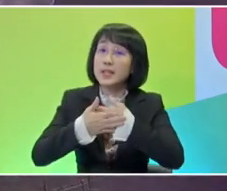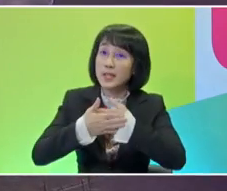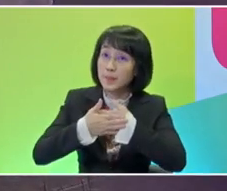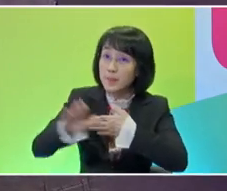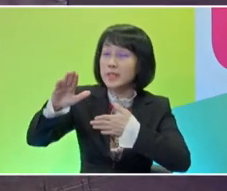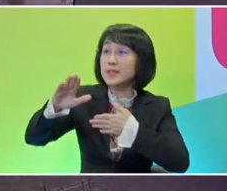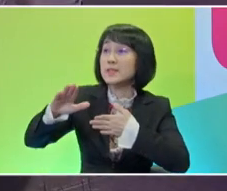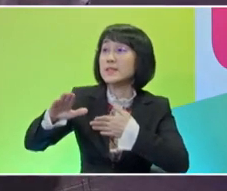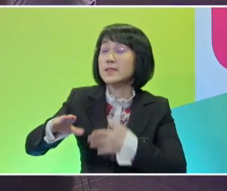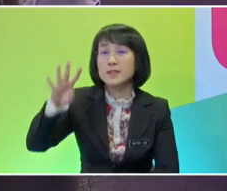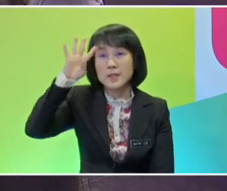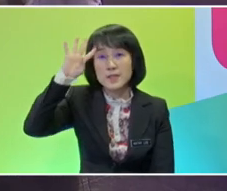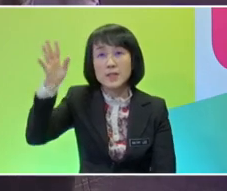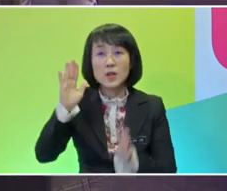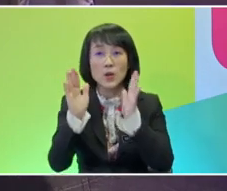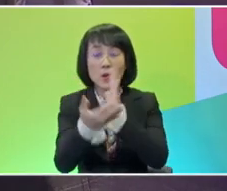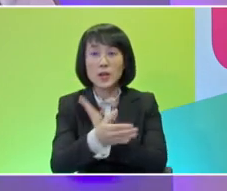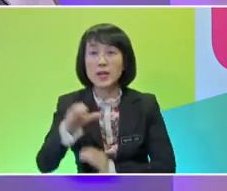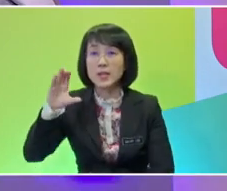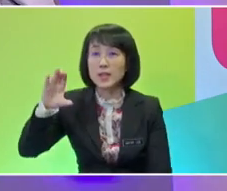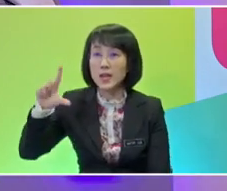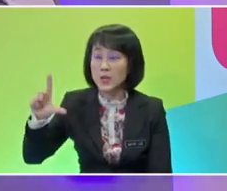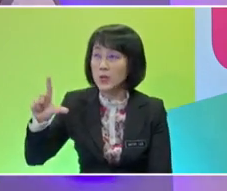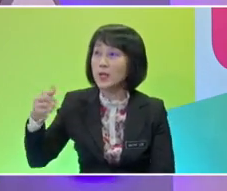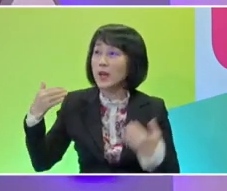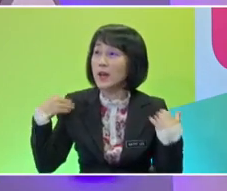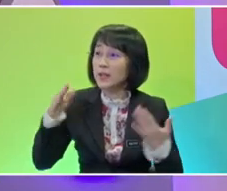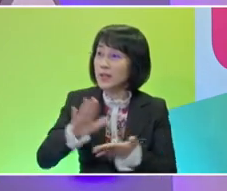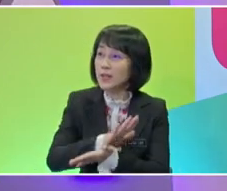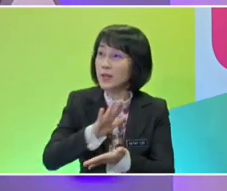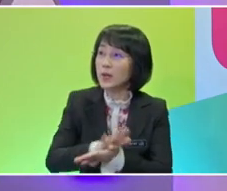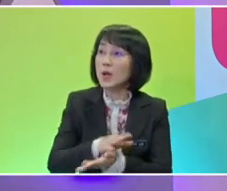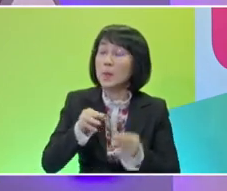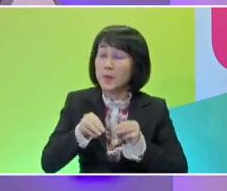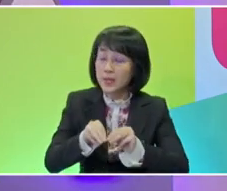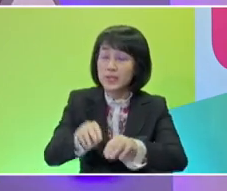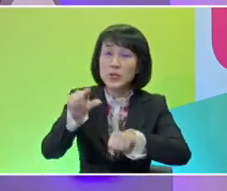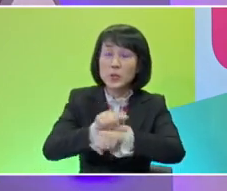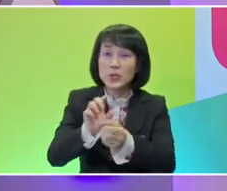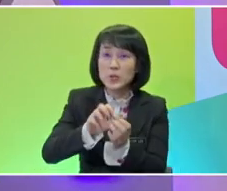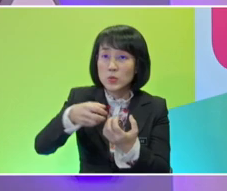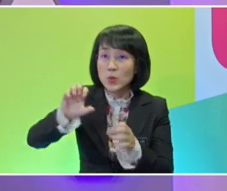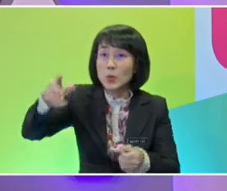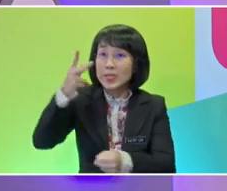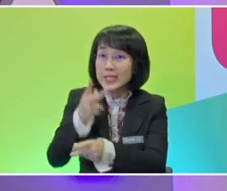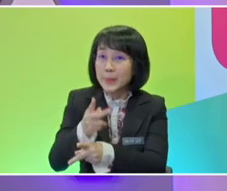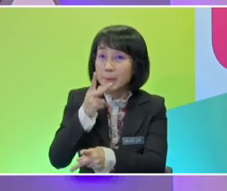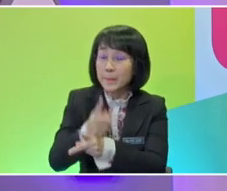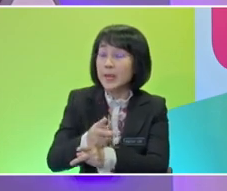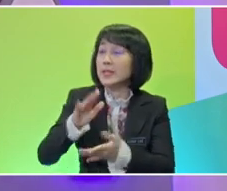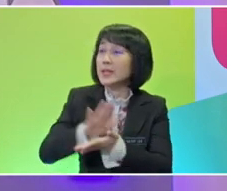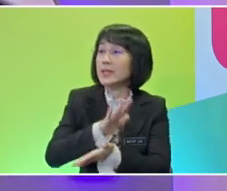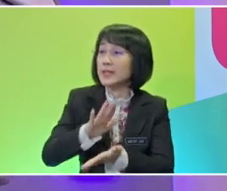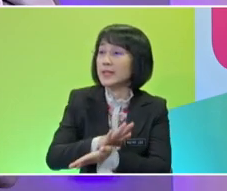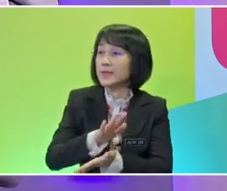selepas inovasi oleh Sailor bila ada kertas dia masih menggunakan Scroll untuk penyimpanannya lebih baik tapi di upgrade